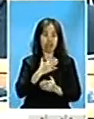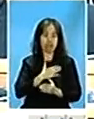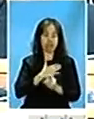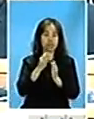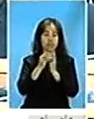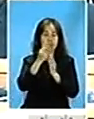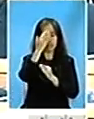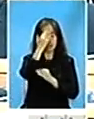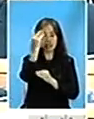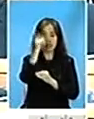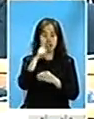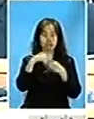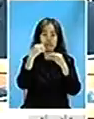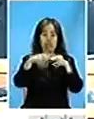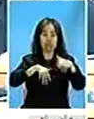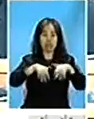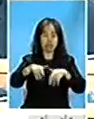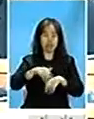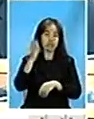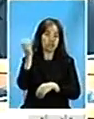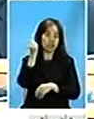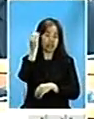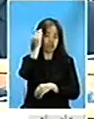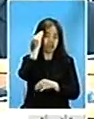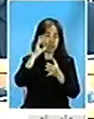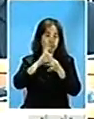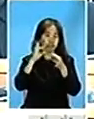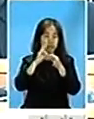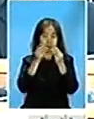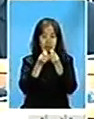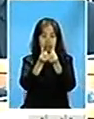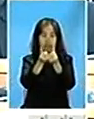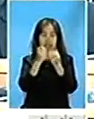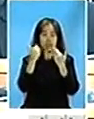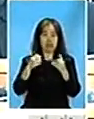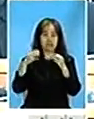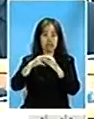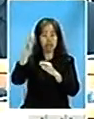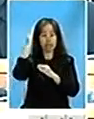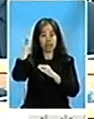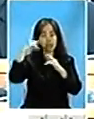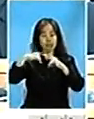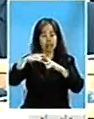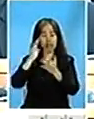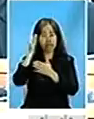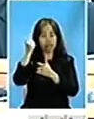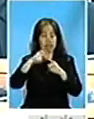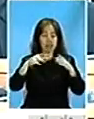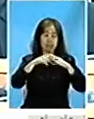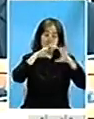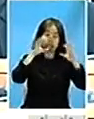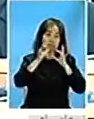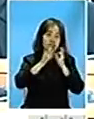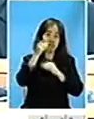ายเพื่อที่จะให้พี่น้องประชาชนได้ทราบในรายละเอียดบ้างเพราะวันนี้ฝ่ายค้านได้อภิปรายได้และทำไมฝ่ายรัฐบาลอภิปรายไ